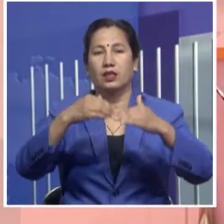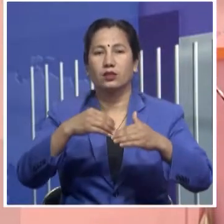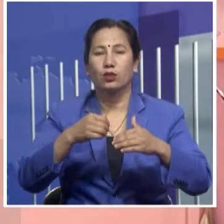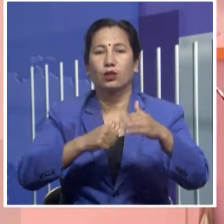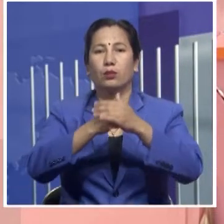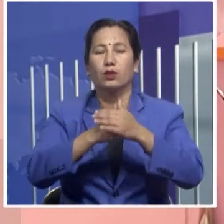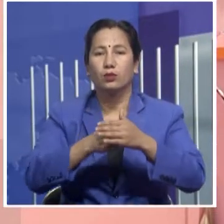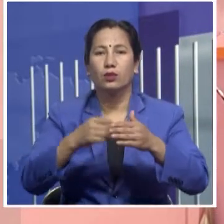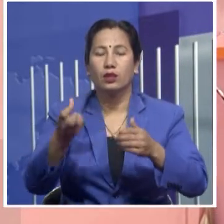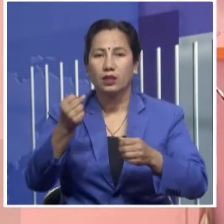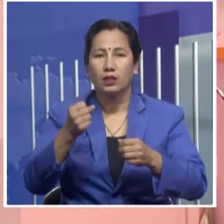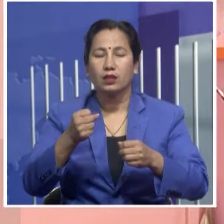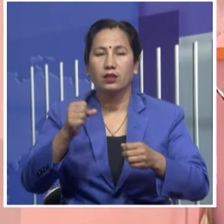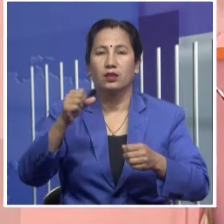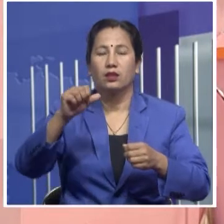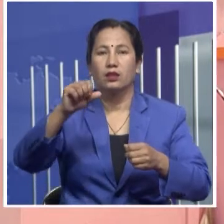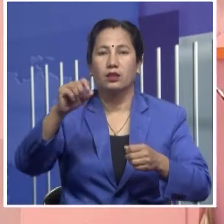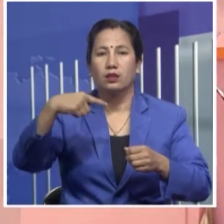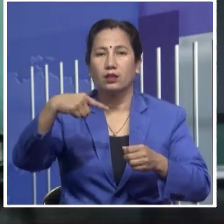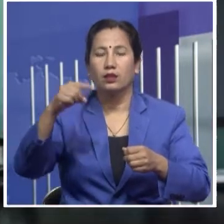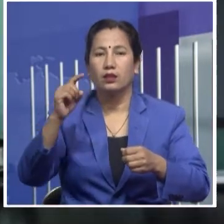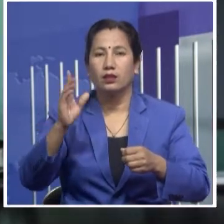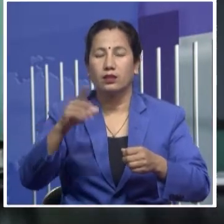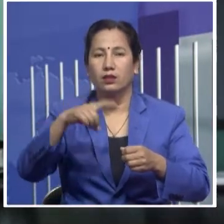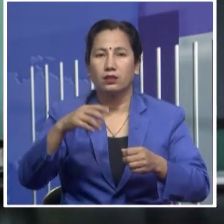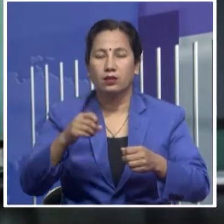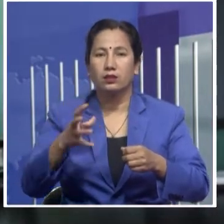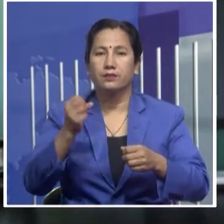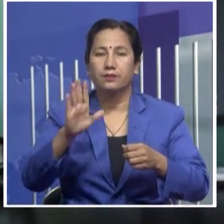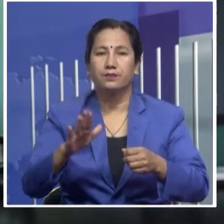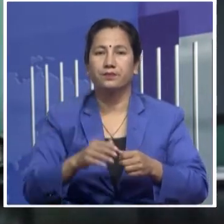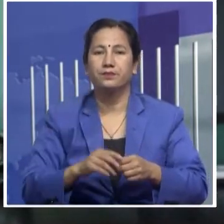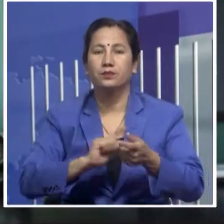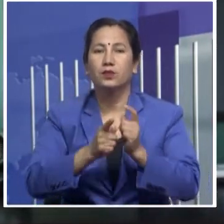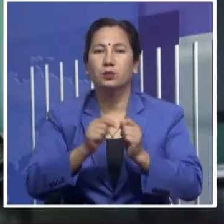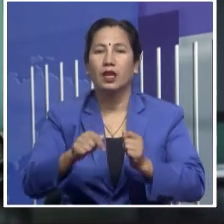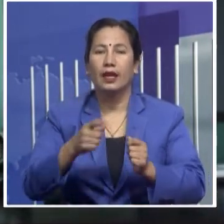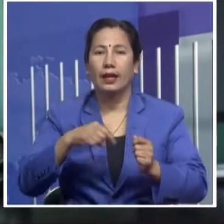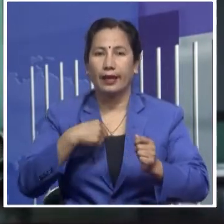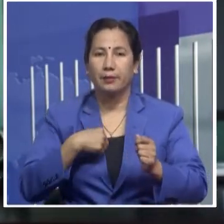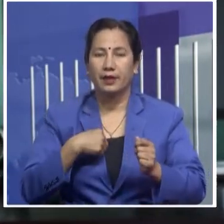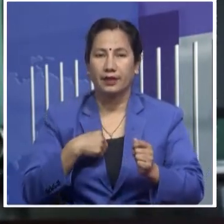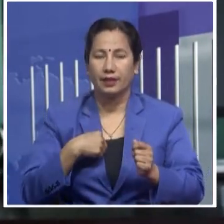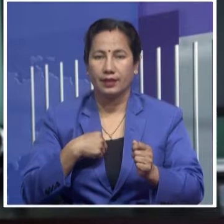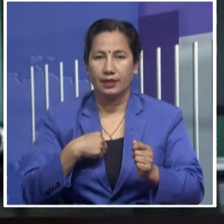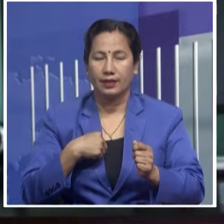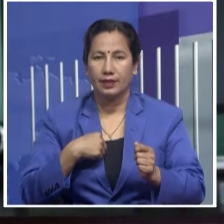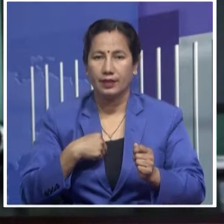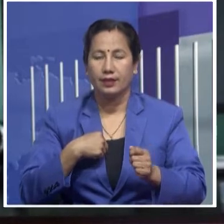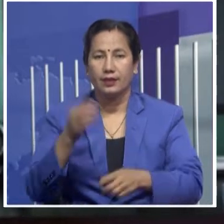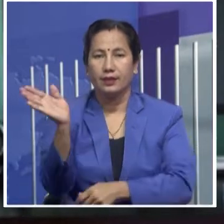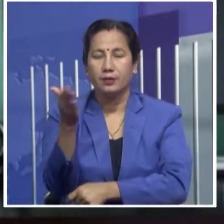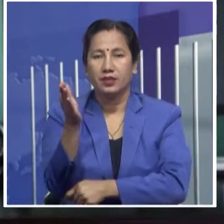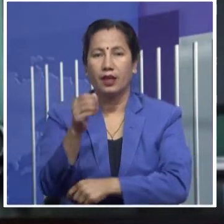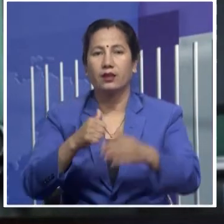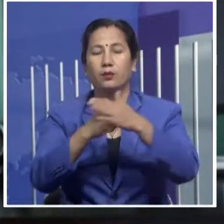प्रमुख प्रशासकीय अधिकृत अनन्तराज घिमिरेले बताउनुभयो। राप्ती टेक्निकल सर्यो भने हामी त्यहाँ चाहिँ मन्त्रालयहरूको लागि